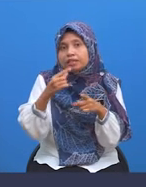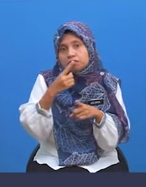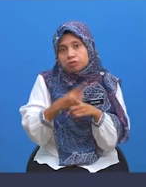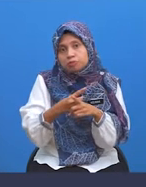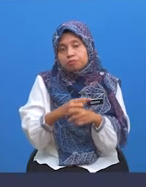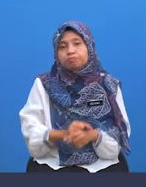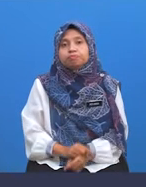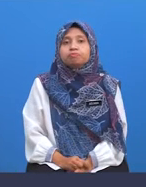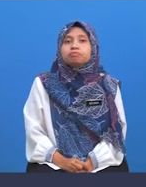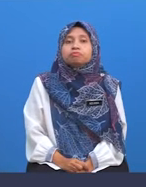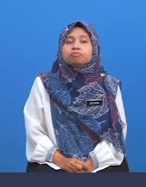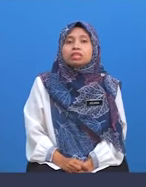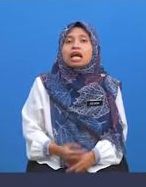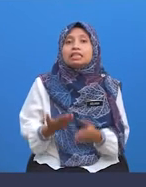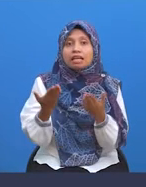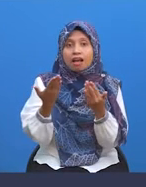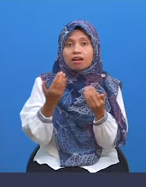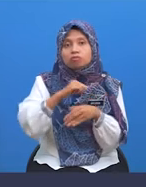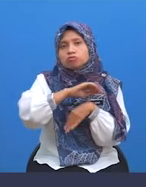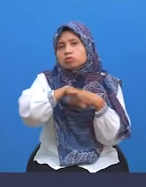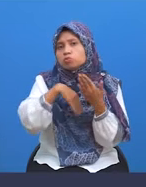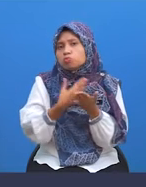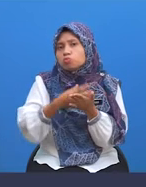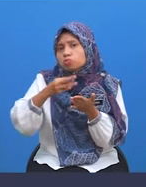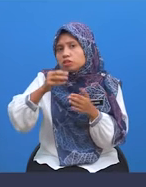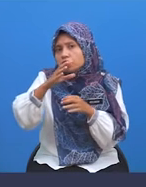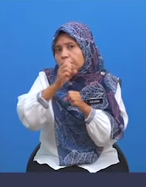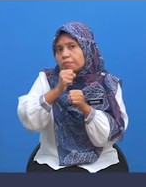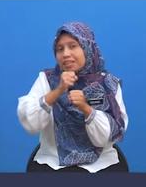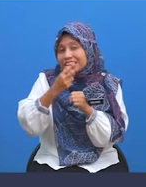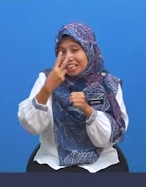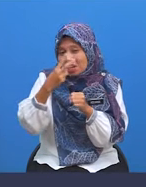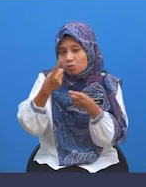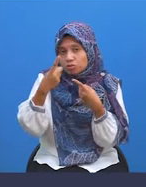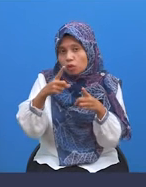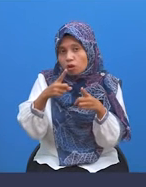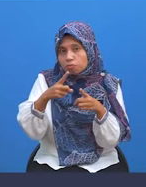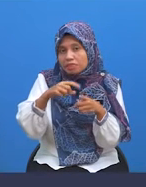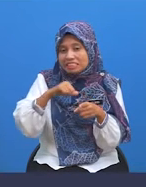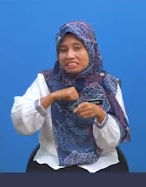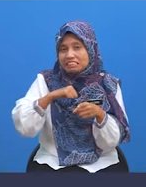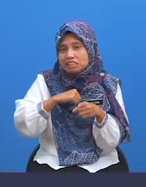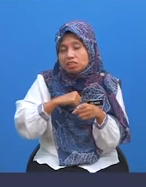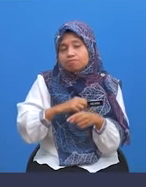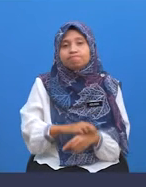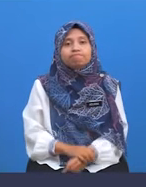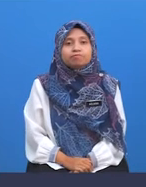Setelah tamat masa, cikgu akan paparkan jawapan pada skrin.